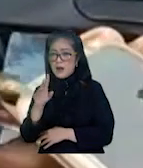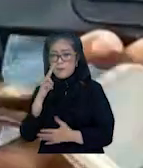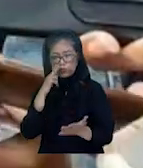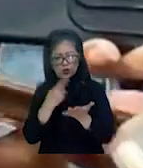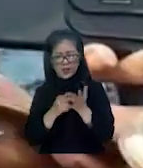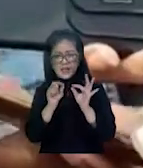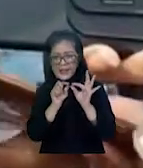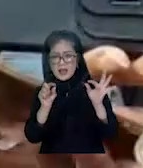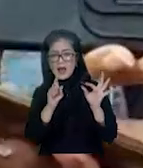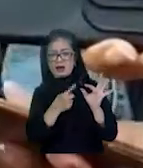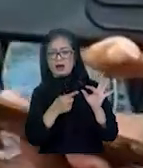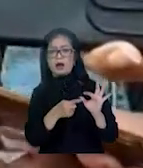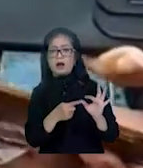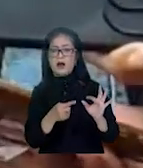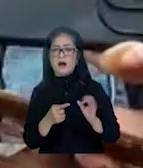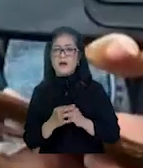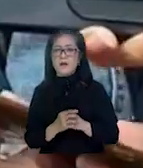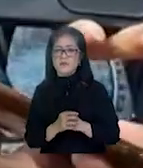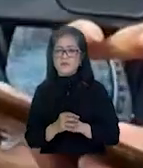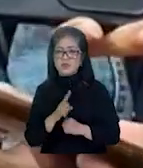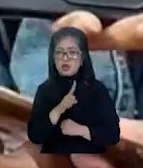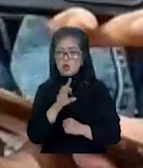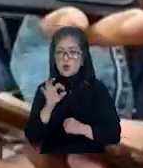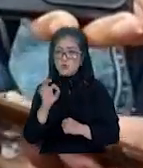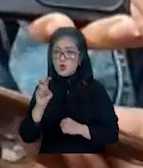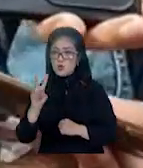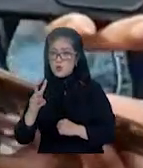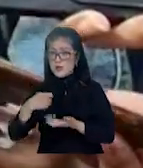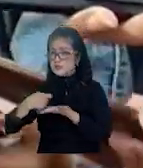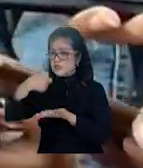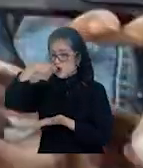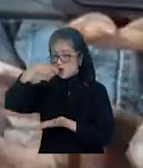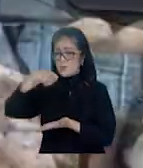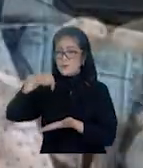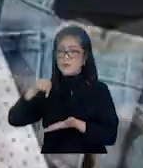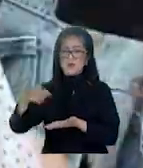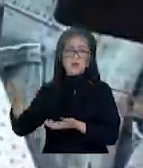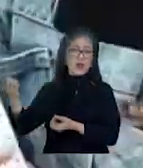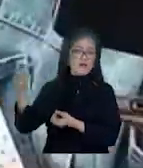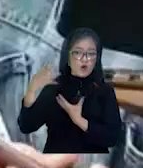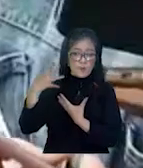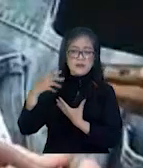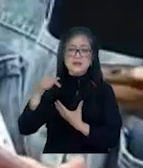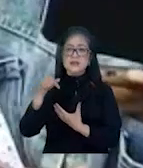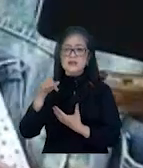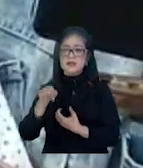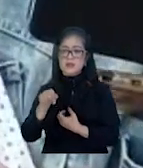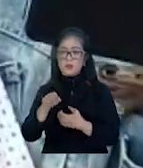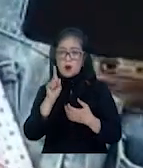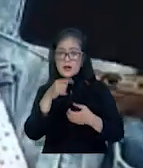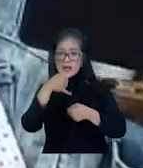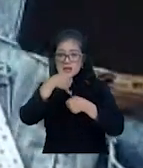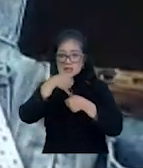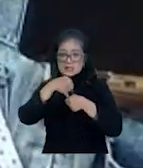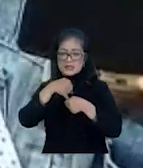Kemenkes tentang 102 produk yang dikeluarkan bahwa tercemar Flurin. Kami Flurin kan kita sudah 3 kali